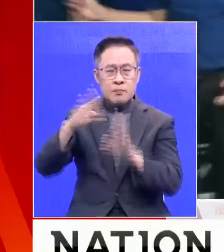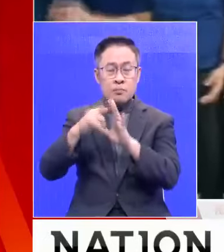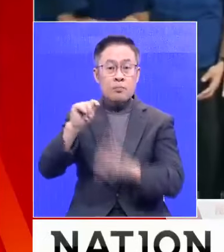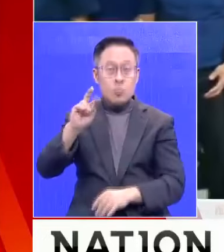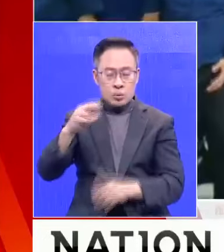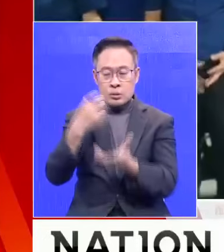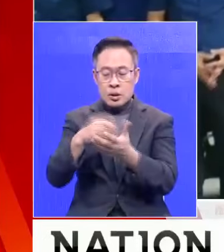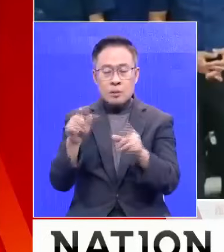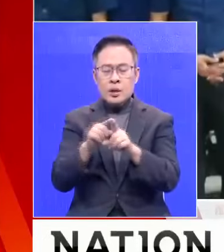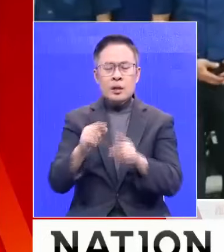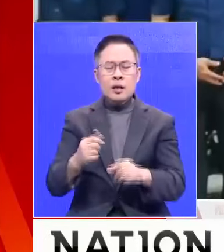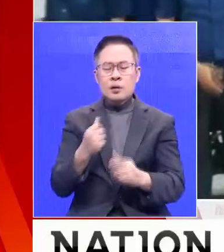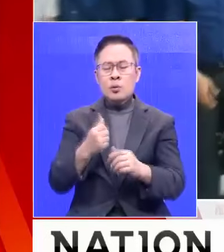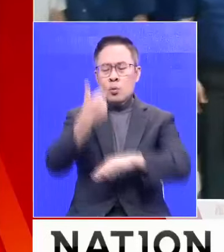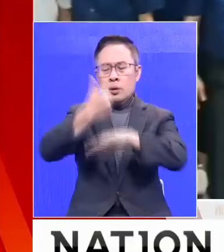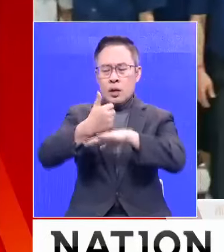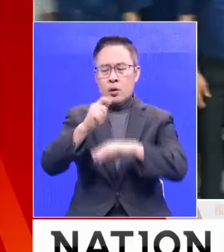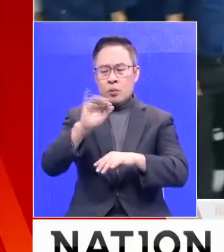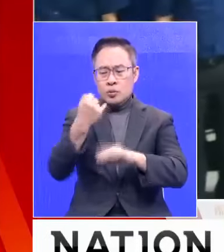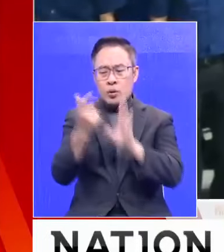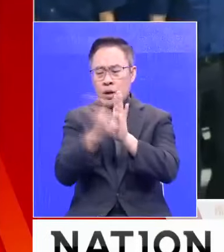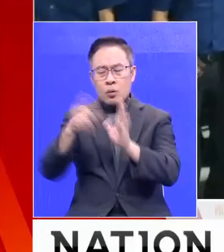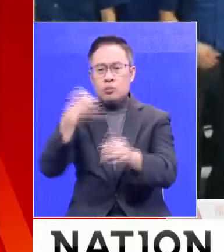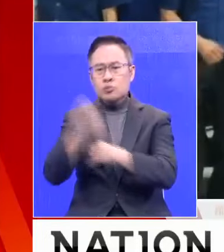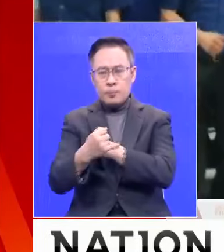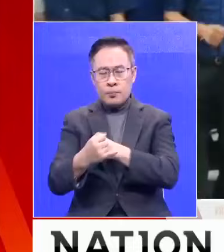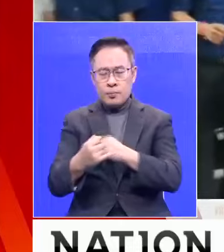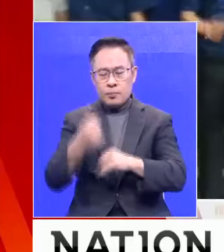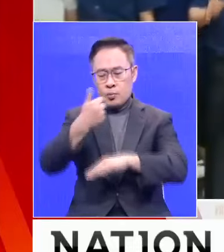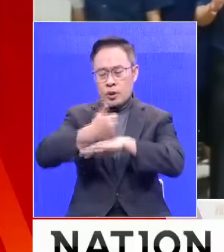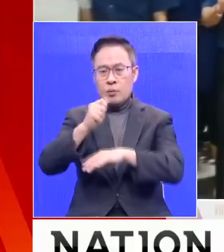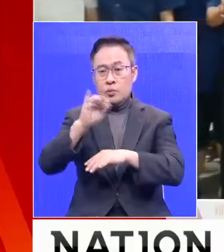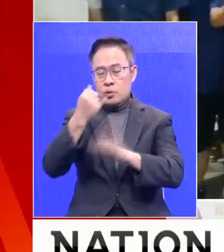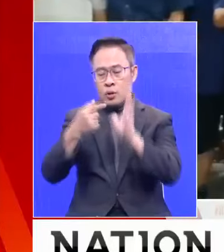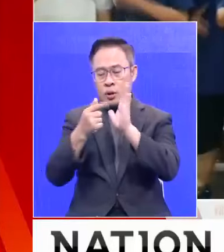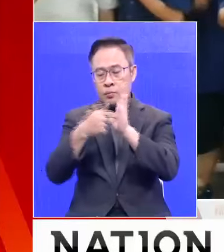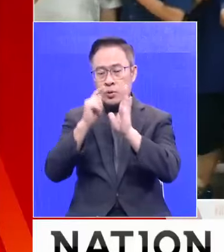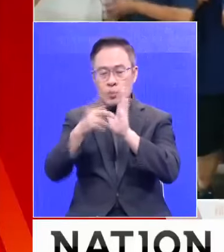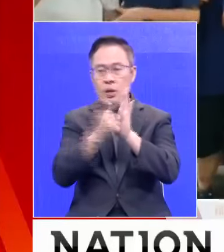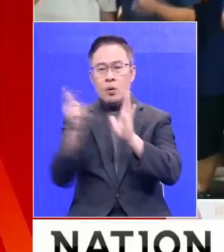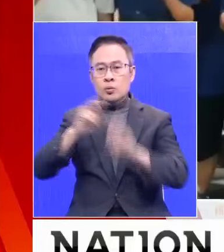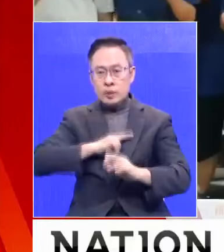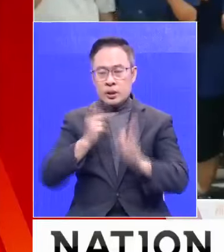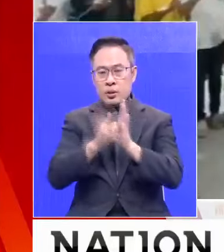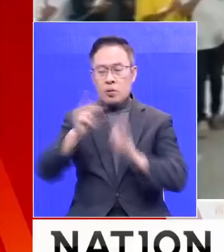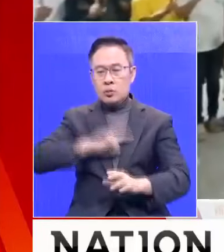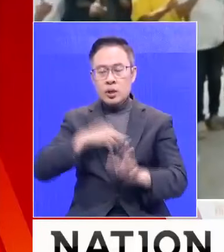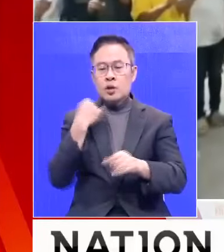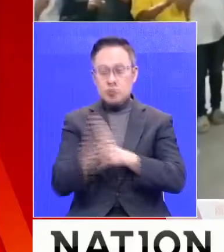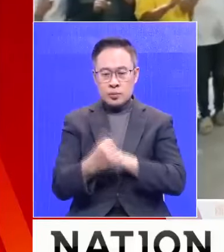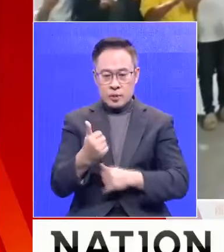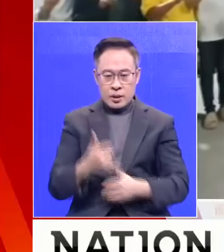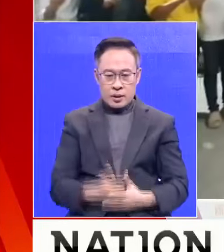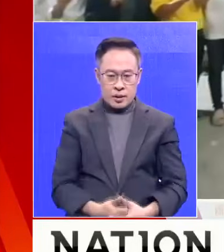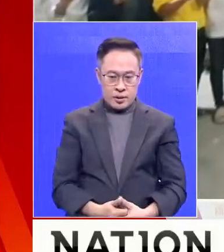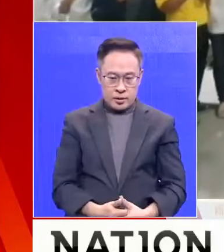ฟันกันมาอยู่นะ อย่างว่าแหละท่านผู้ชมครับคือถ้าเกิดพูดในแง่ของทั่วไปนะอาจารย์ป๊อกเองคุณเทพไทยเองไม่ได้มีผลดีผลเสียผลได้ผ